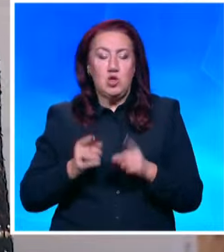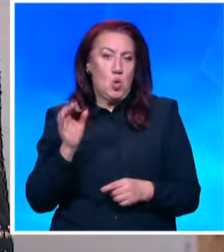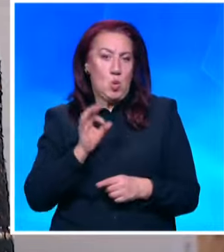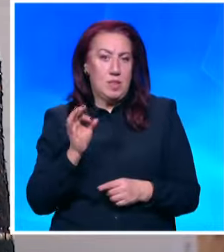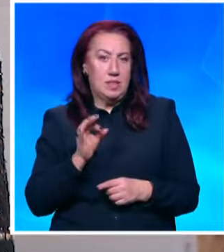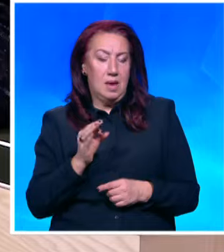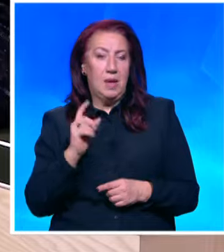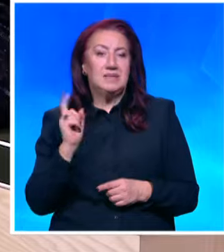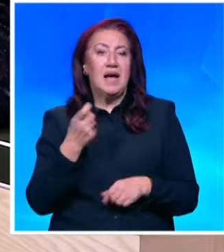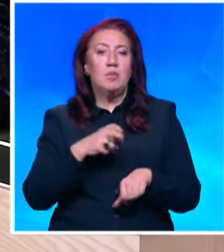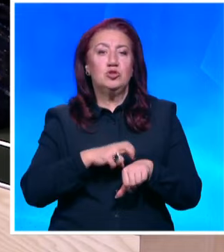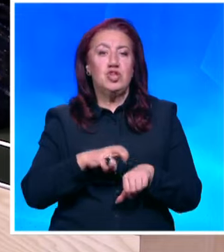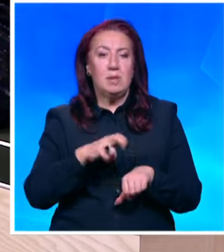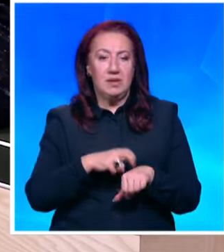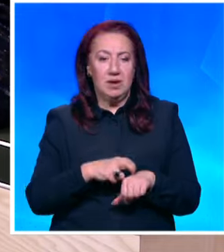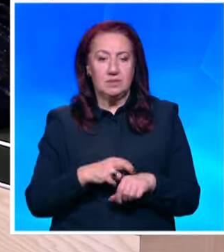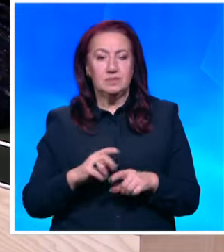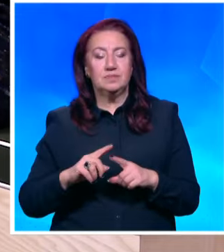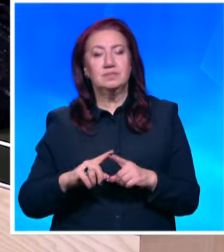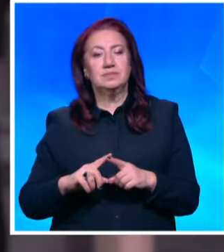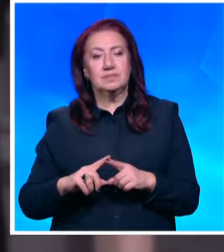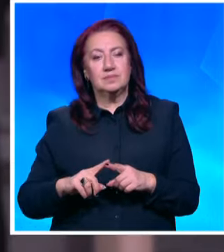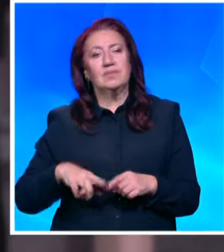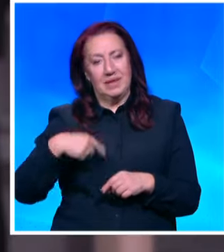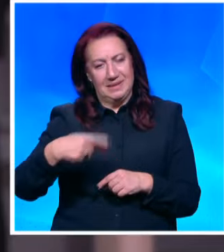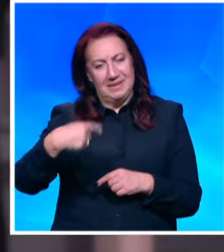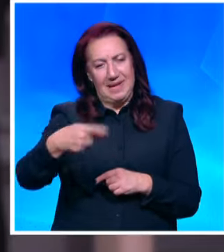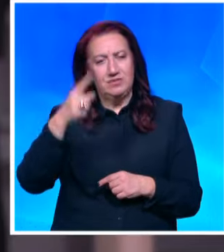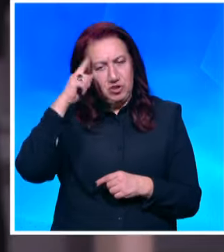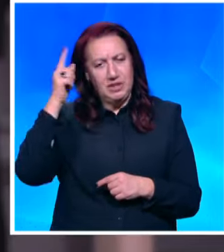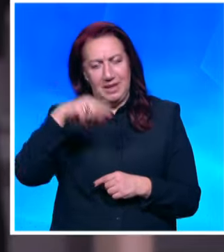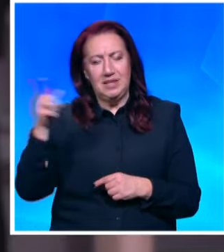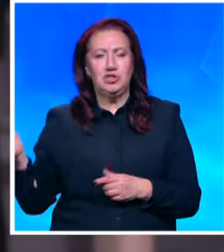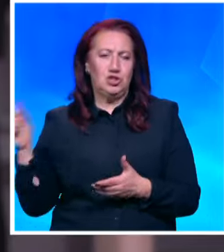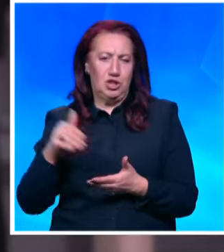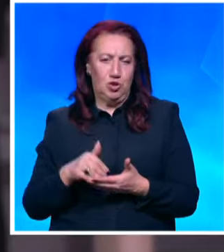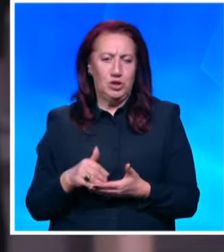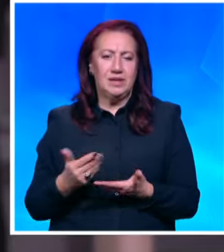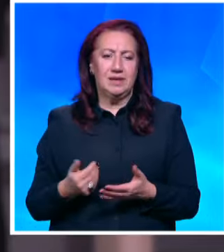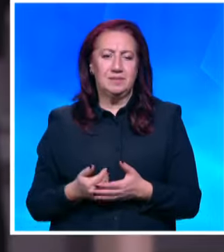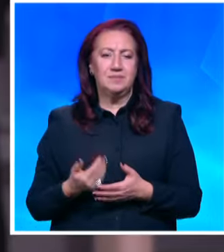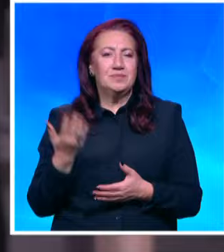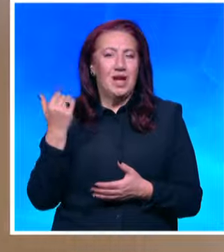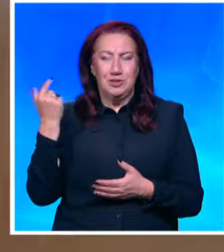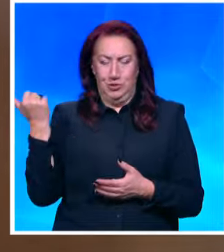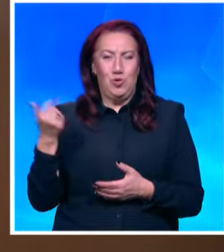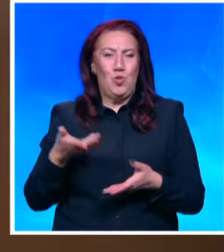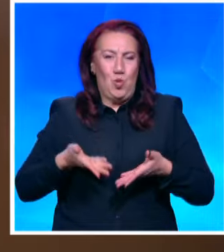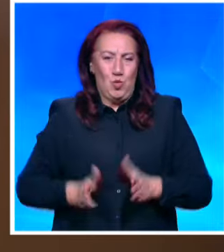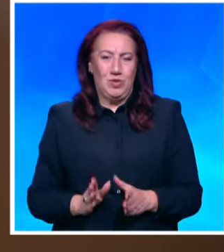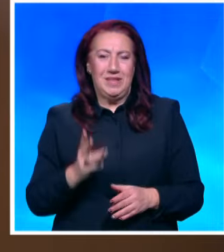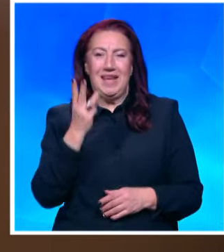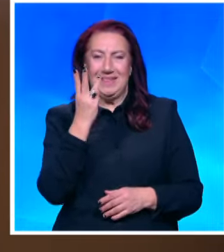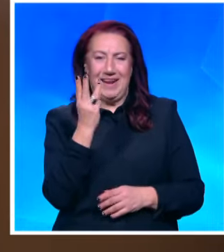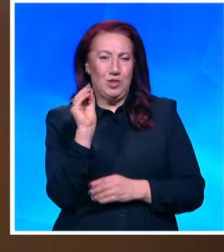виждаме на трибуните. Следващи няколко турнира той е с мен, така че ще го видите скоро. Той имаше трето дете му се роди, така че му дава